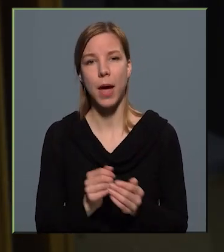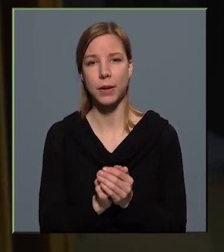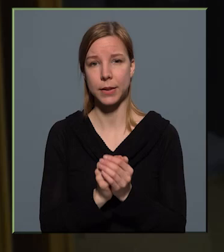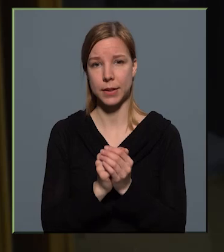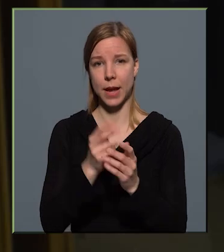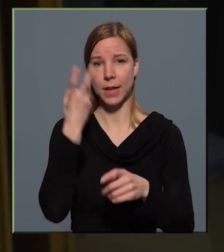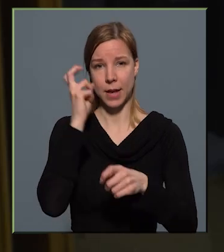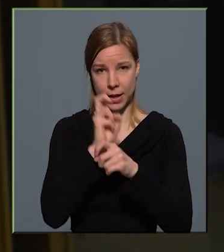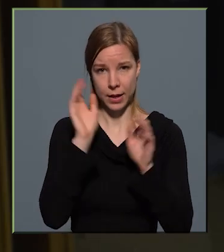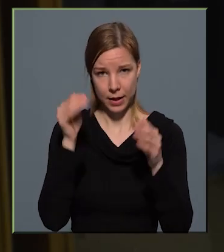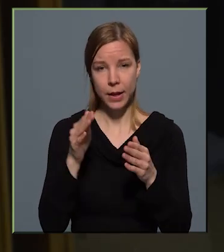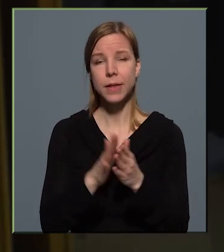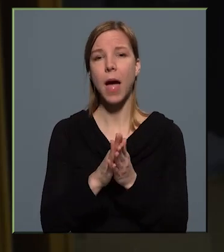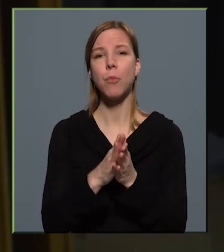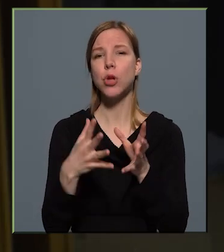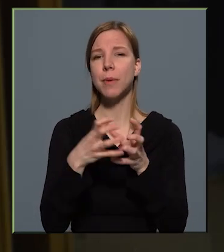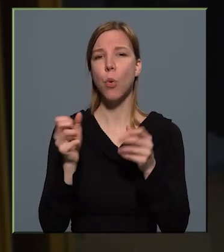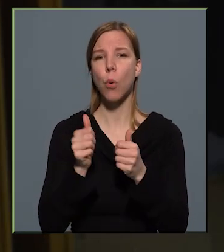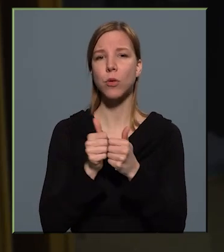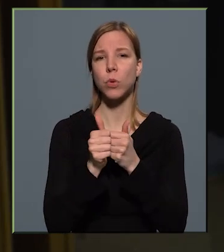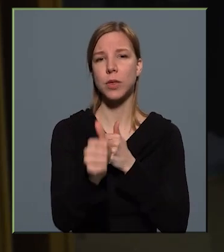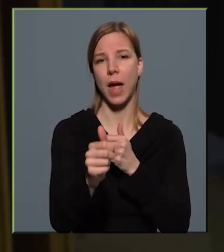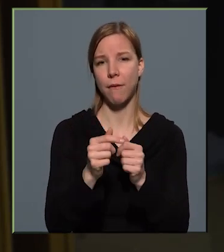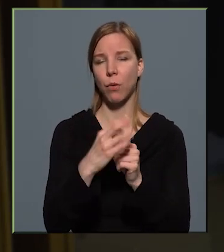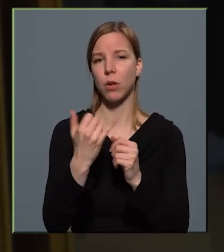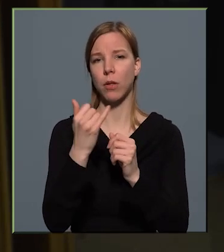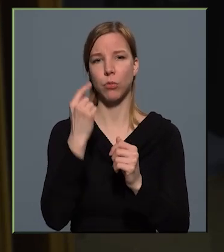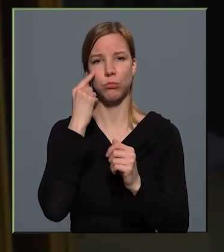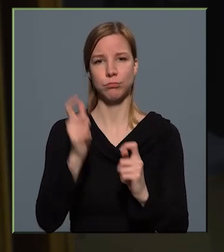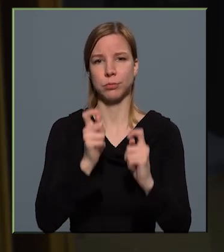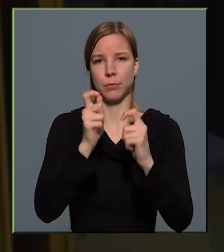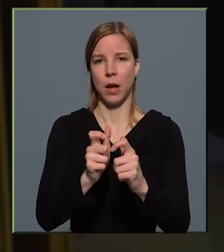azért a nagyon hosszú távon célba, aki mindig tud a